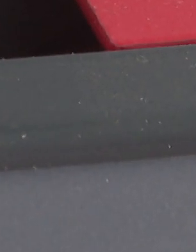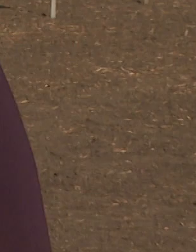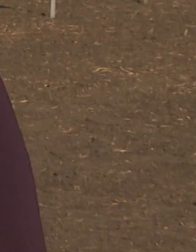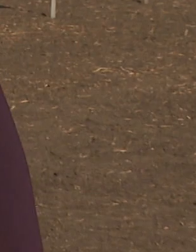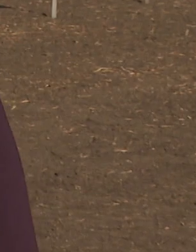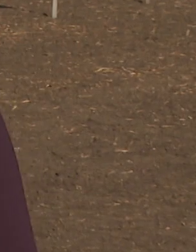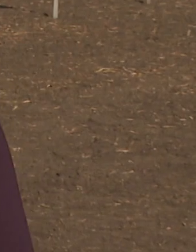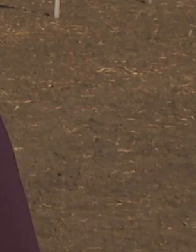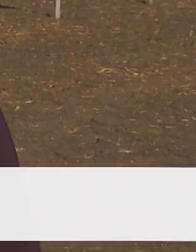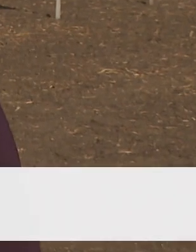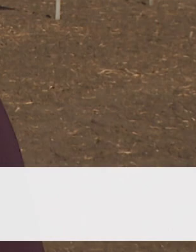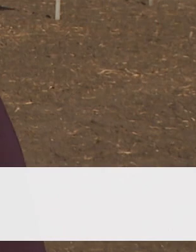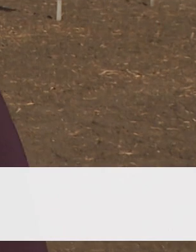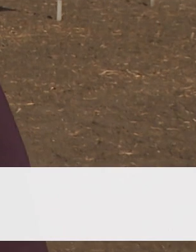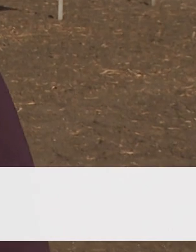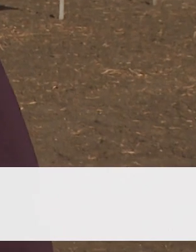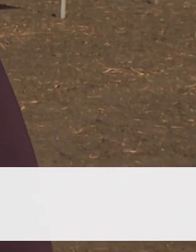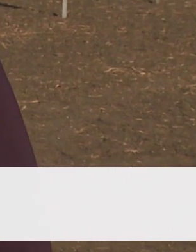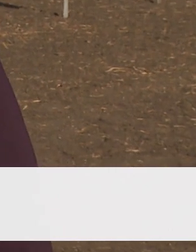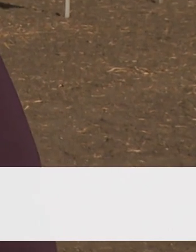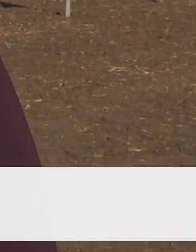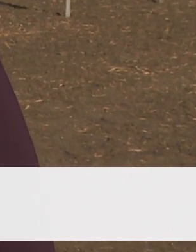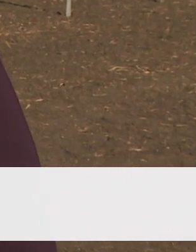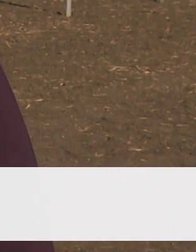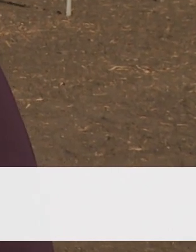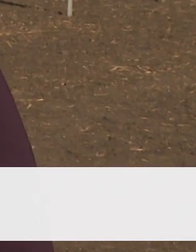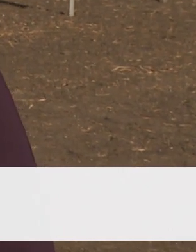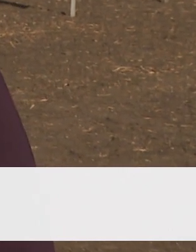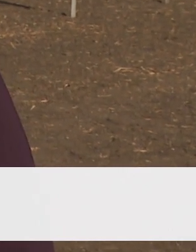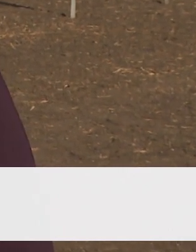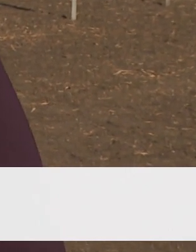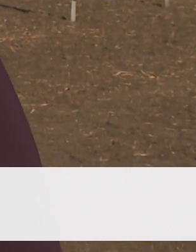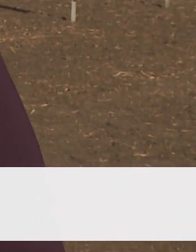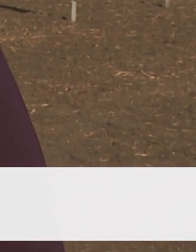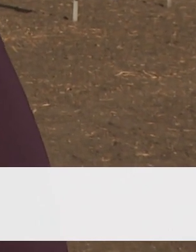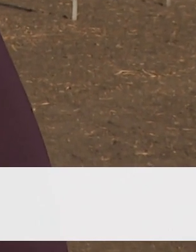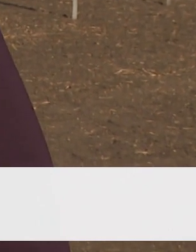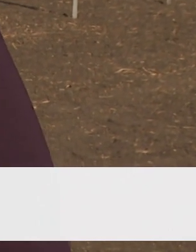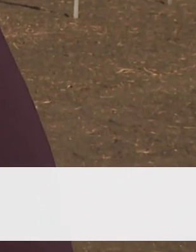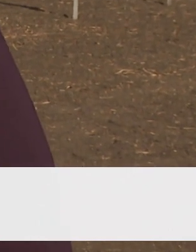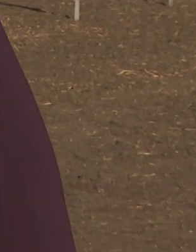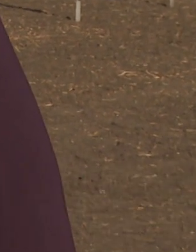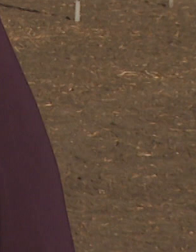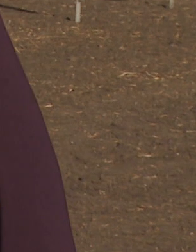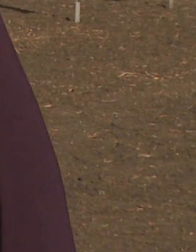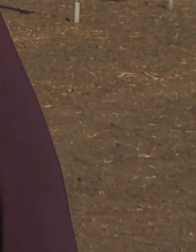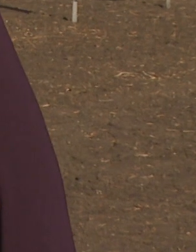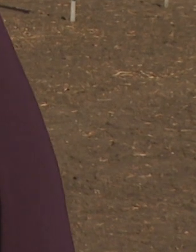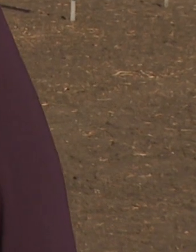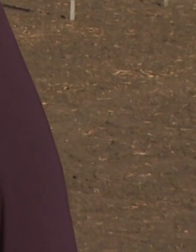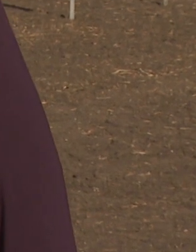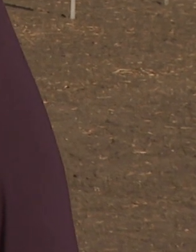болезням. Это не просто импортозамещение, это именно прорыв, это высокий